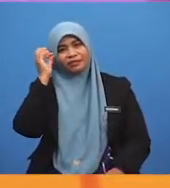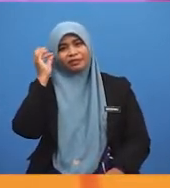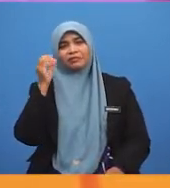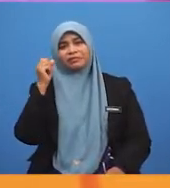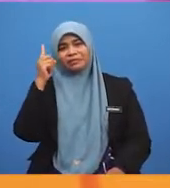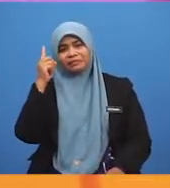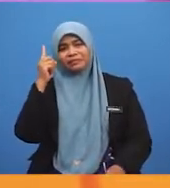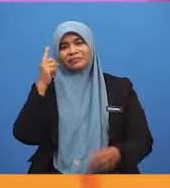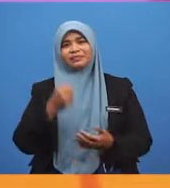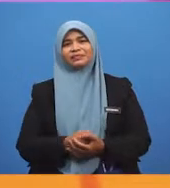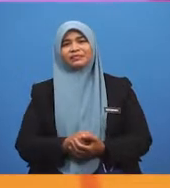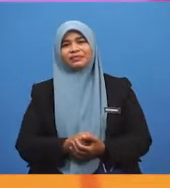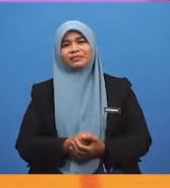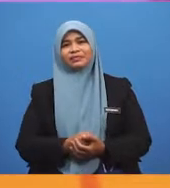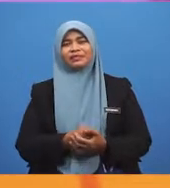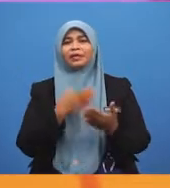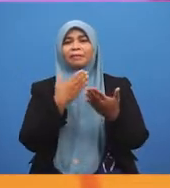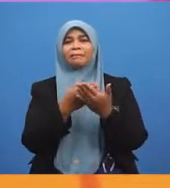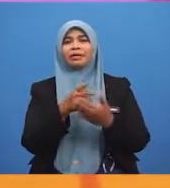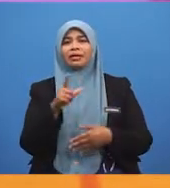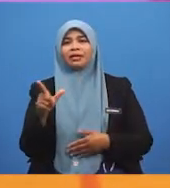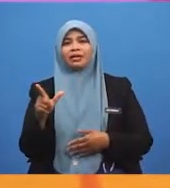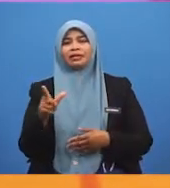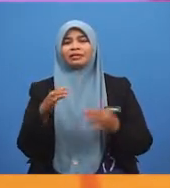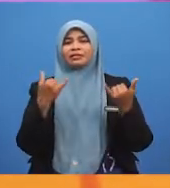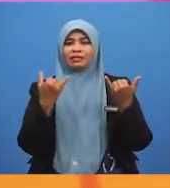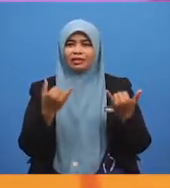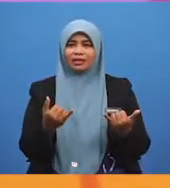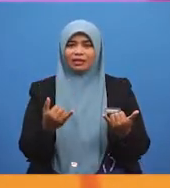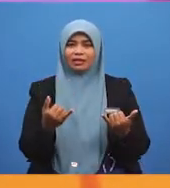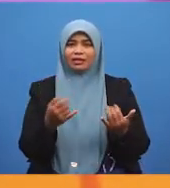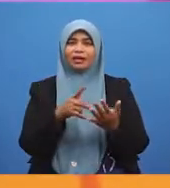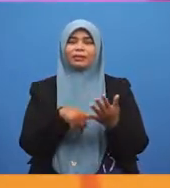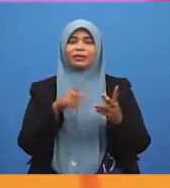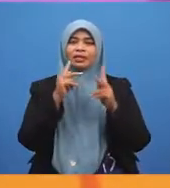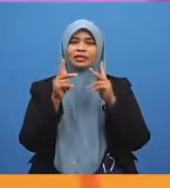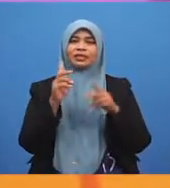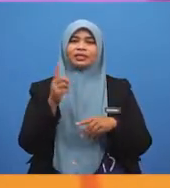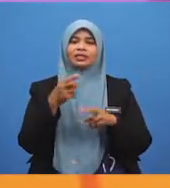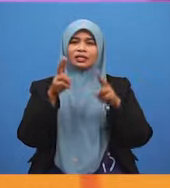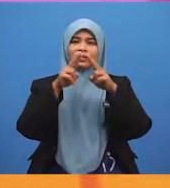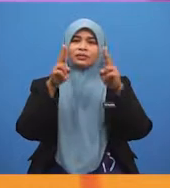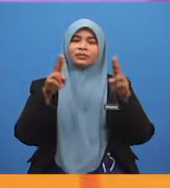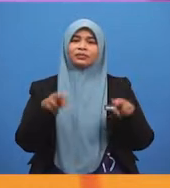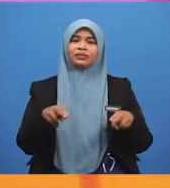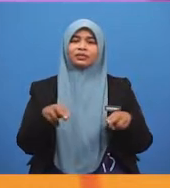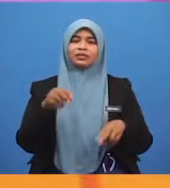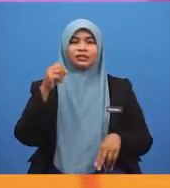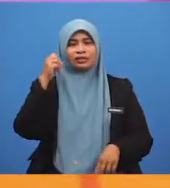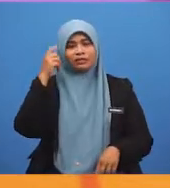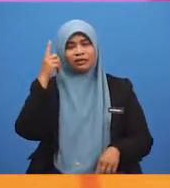Faham kan? Baiklah. Sekarang, apa kata kita uji kefahaman